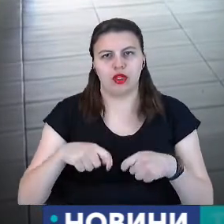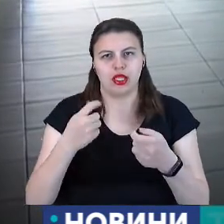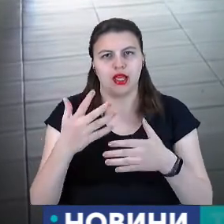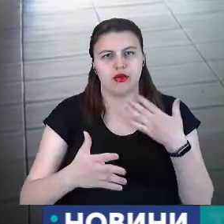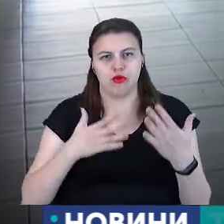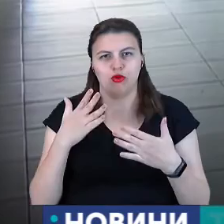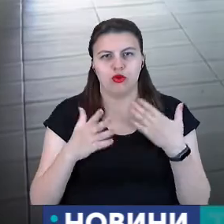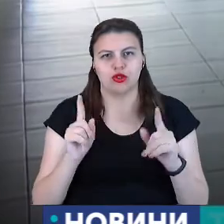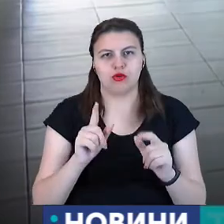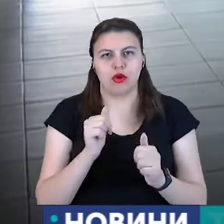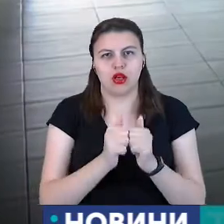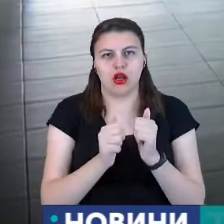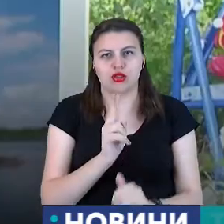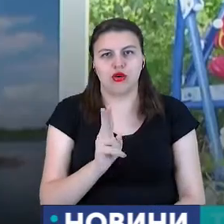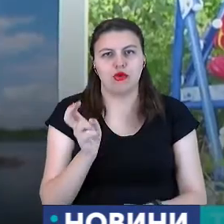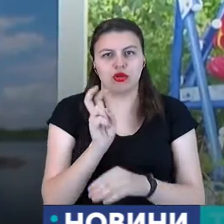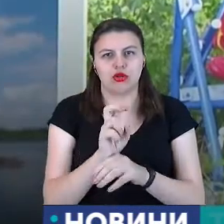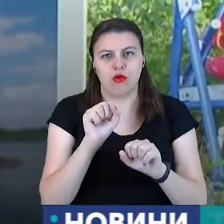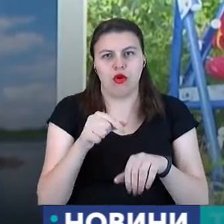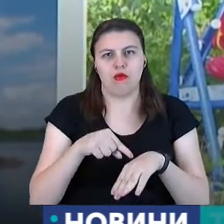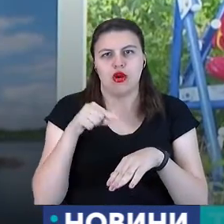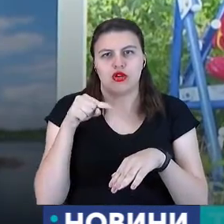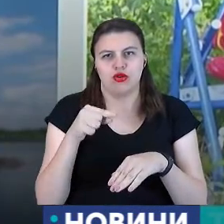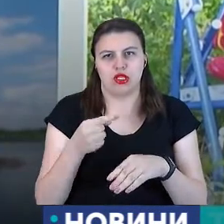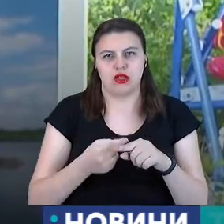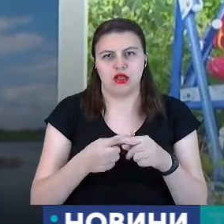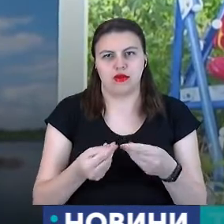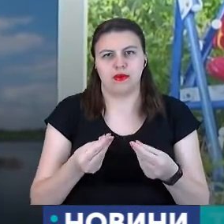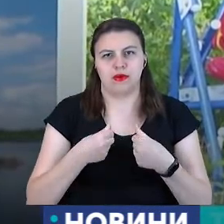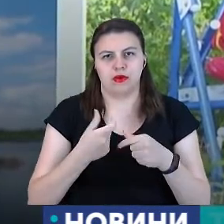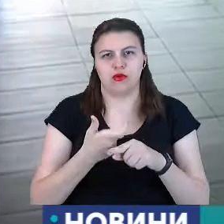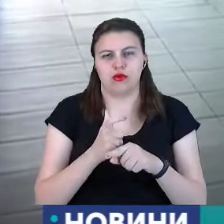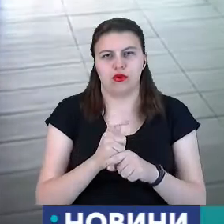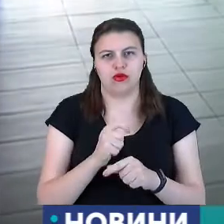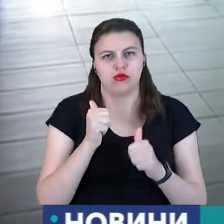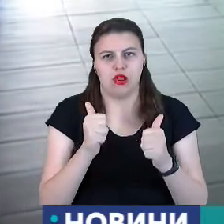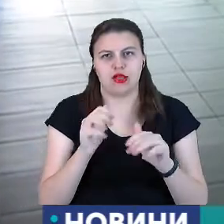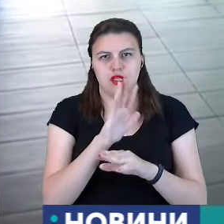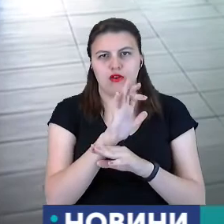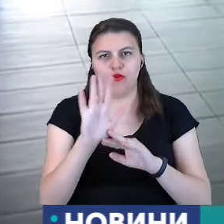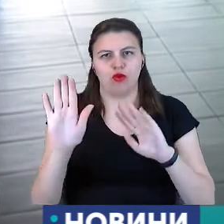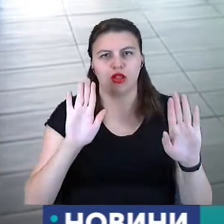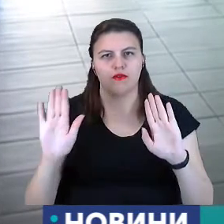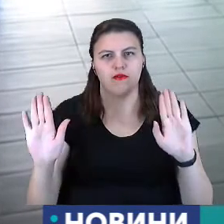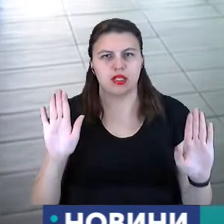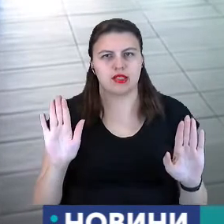кто пришел, смог прочувствовать это. Очень классная фотосессия, фотовыставка,